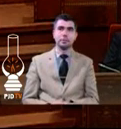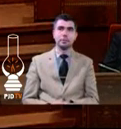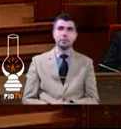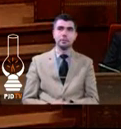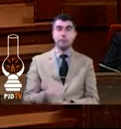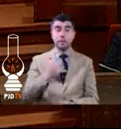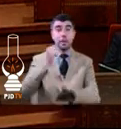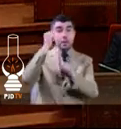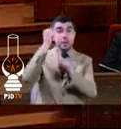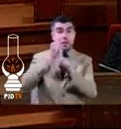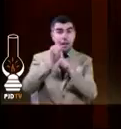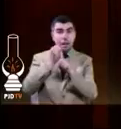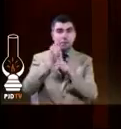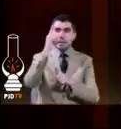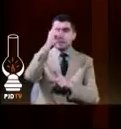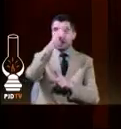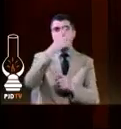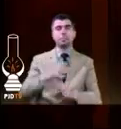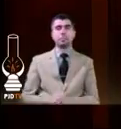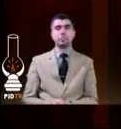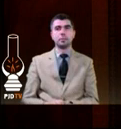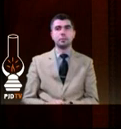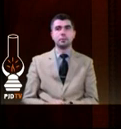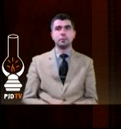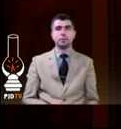هذا الاصلاح صعيب،